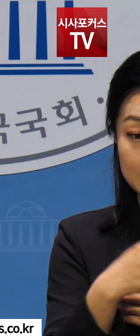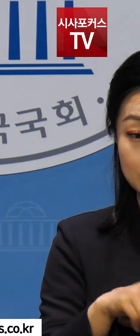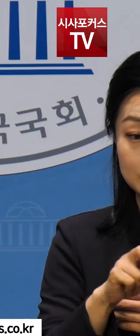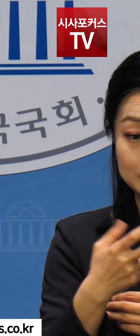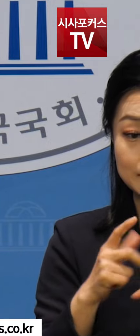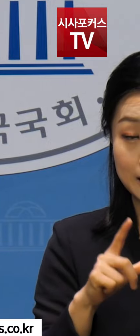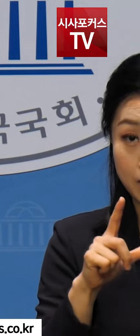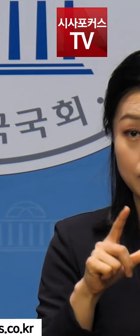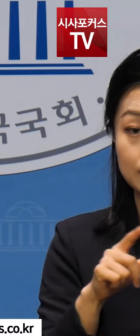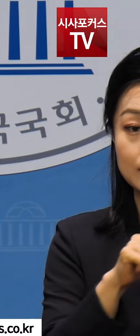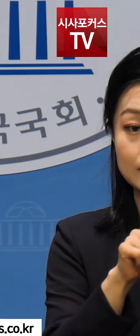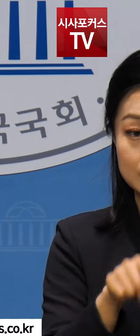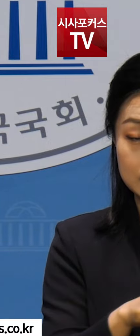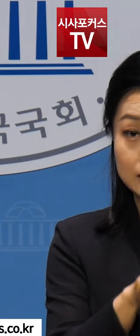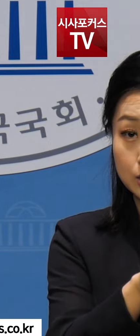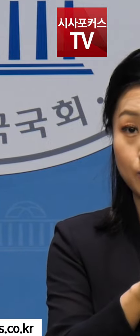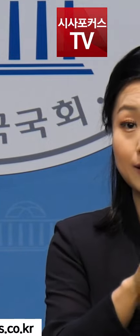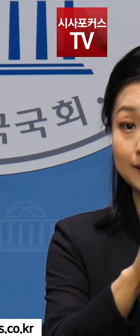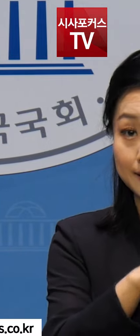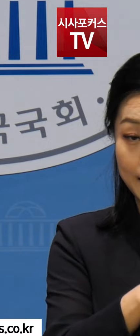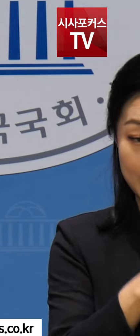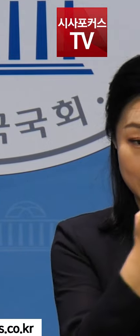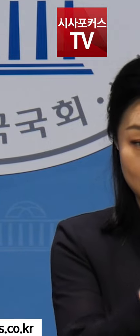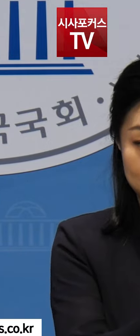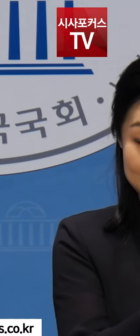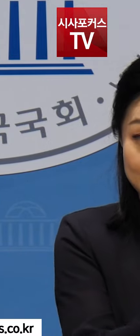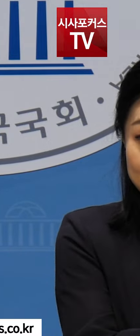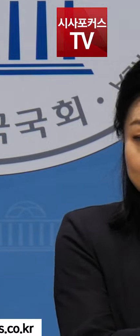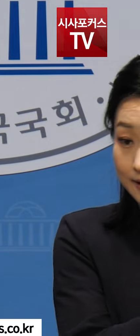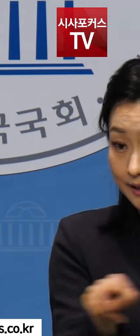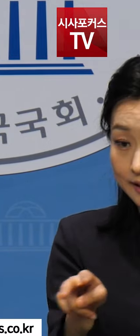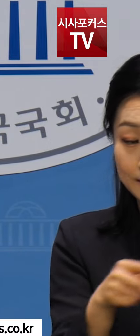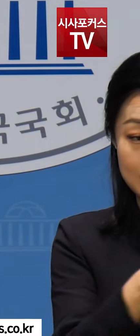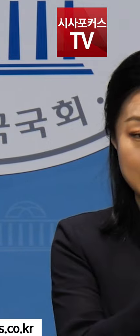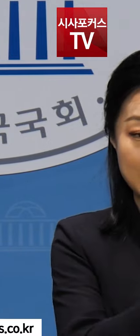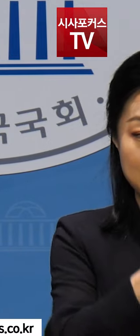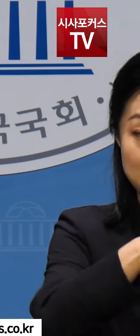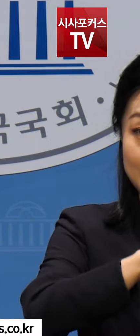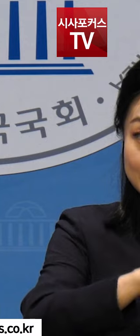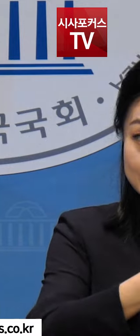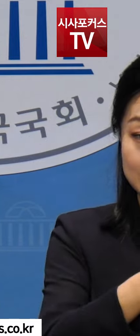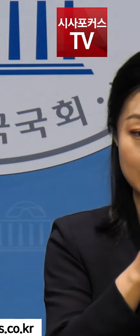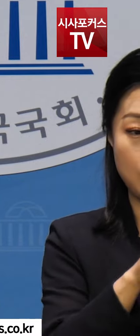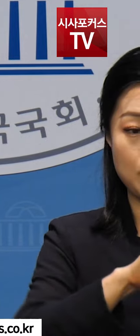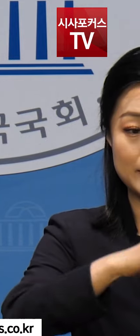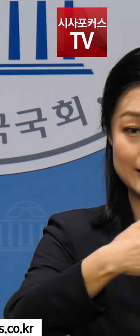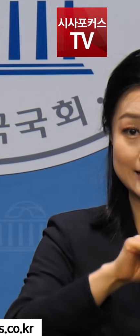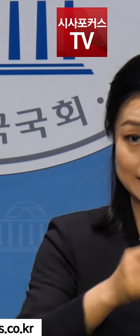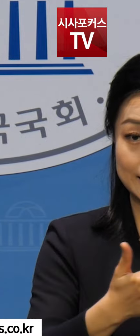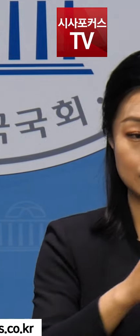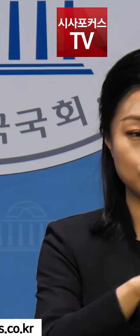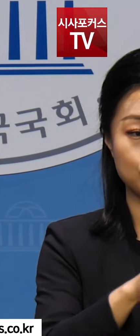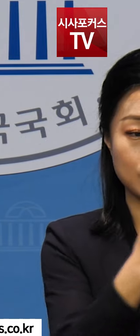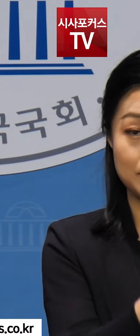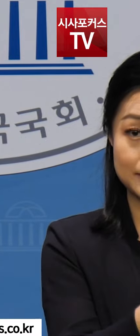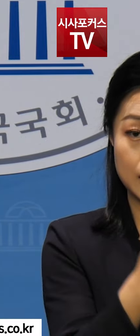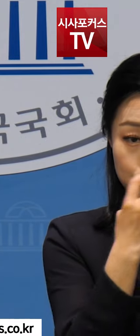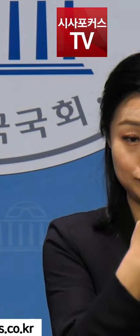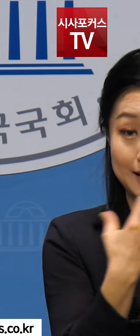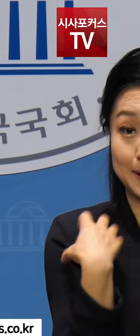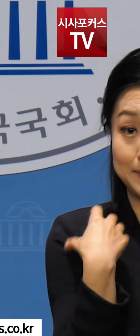교체된 윤석열 한동훈 사단으로 불리는 강백신, 어미준 등의 특수부 출신들이 수사를